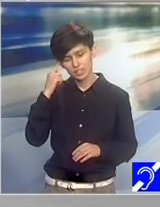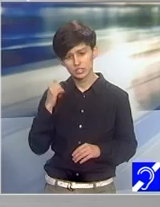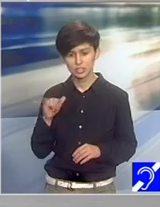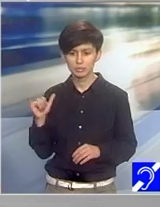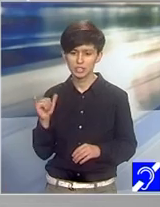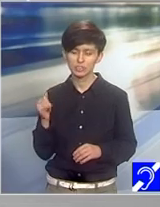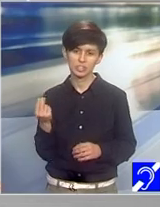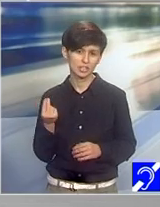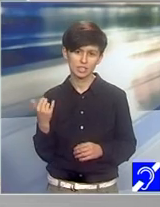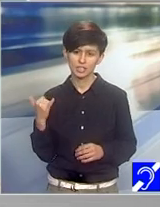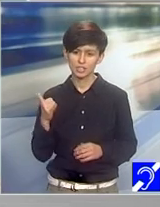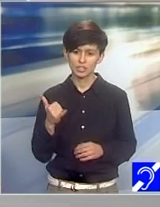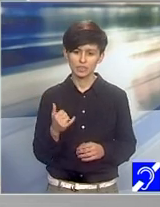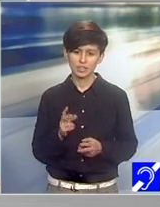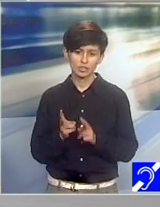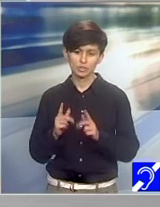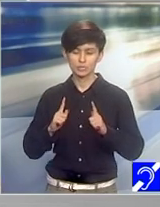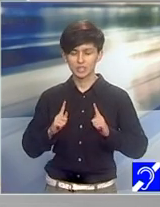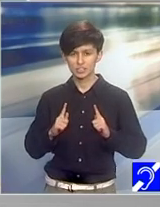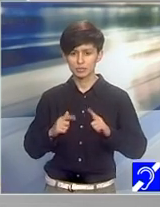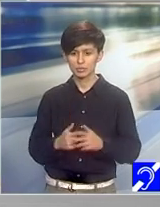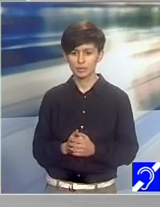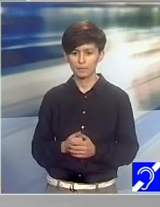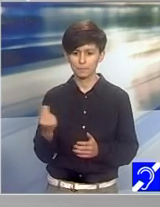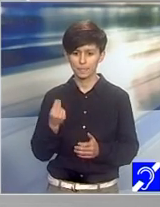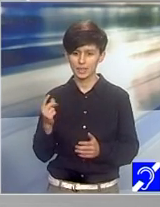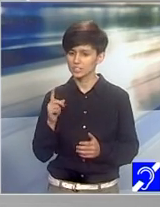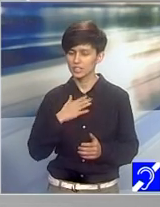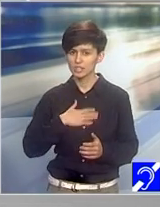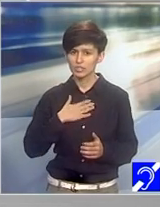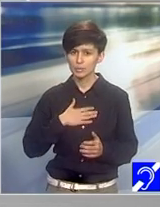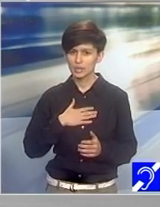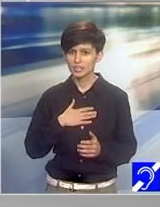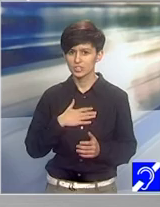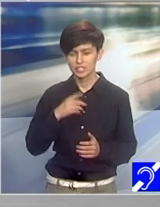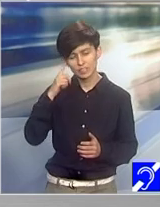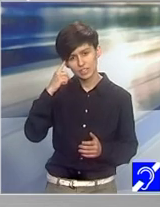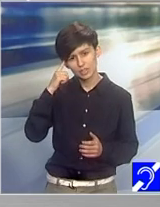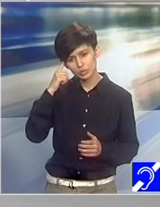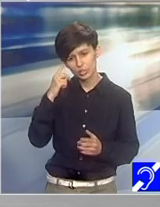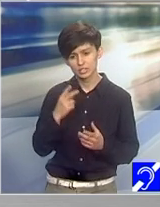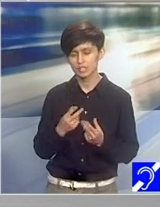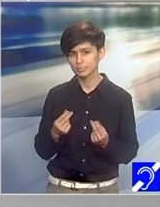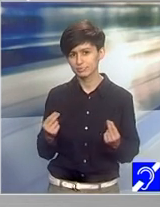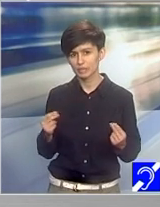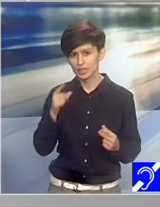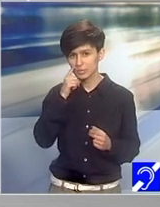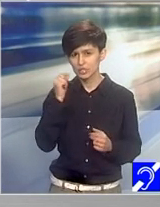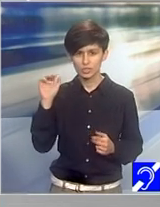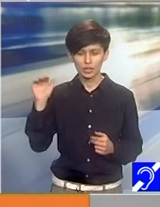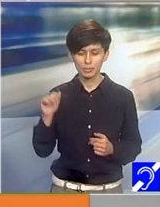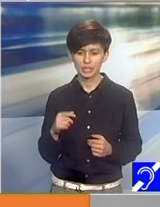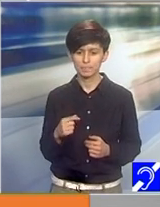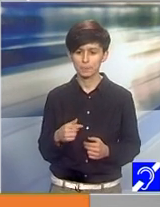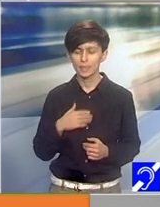aștepte. Mai vreau să dar totuși, de ceva. Ce nu vă place să vă faceți publicitate? Ne facem, dar e prea mare volumul de lucru. Eu am avut